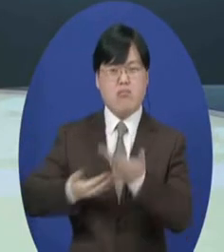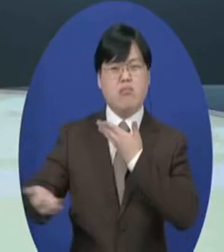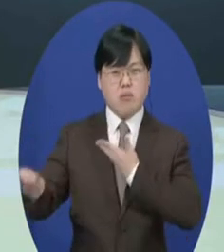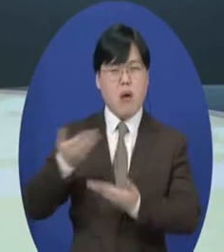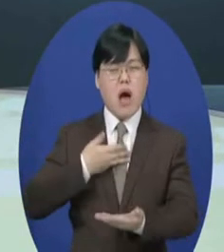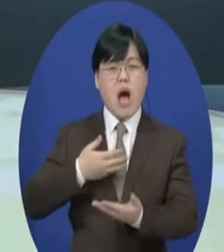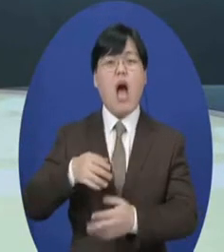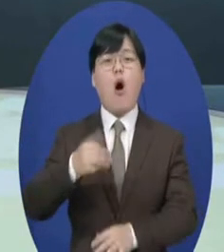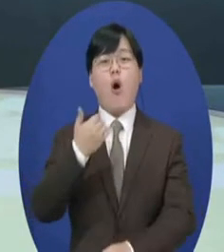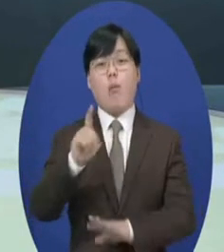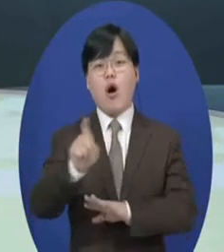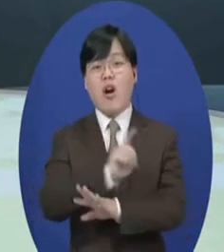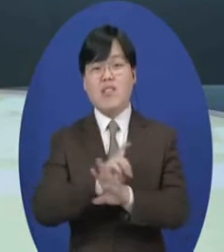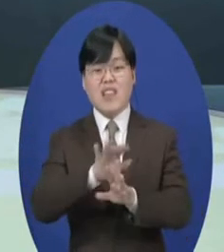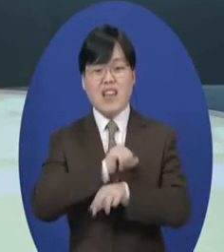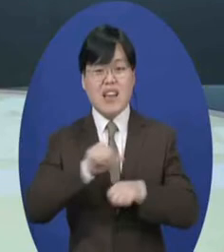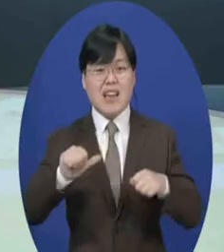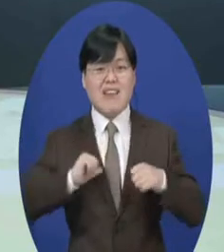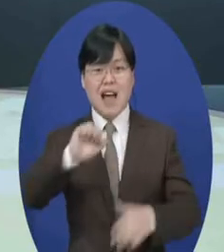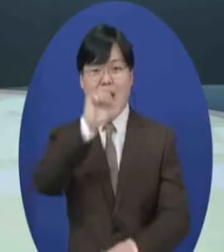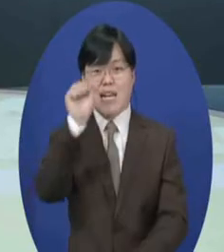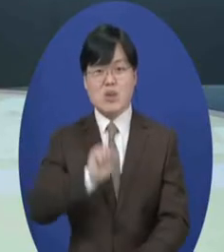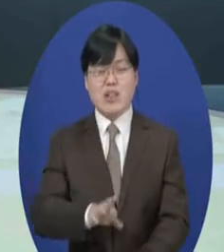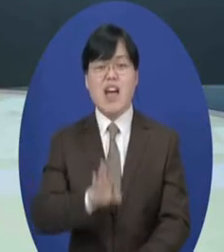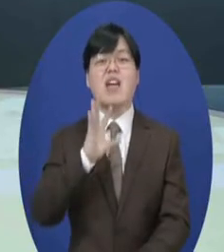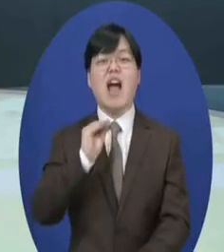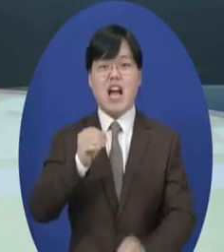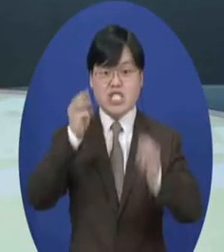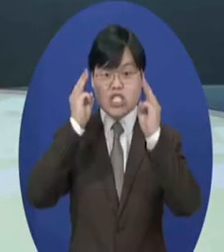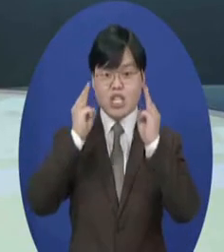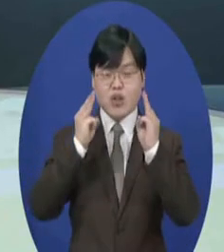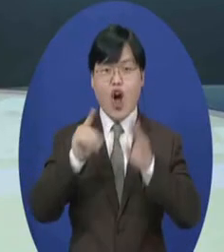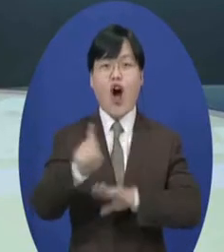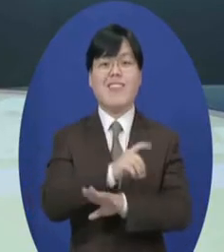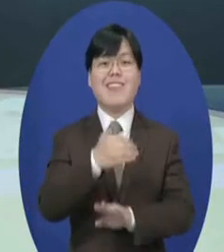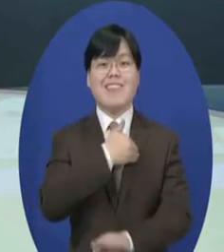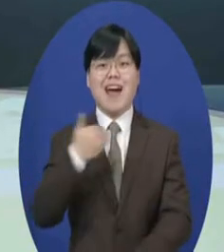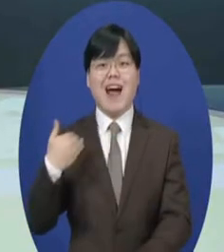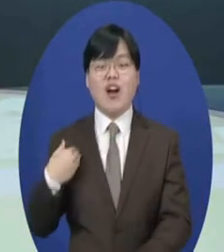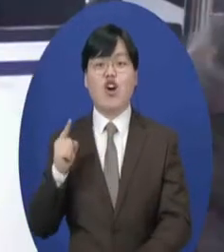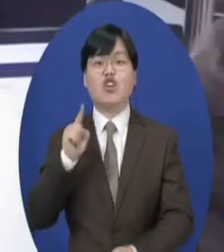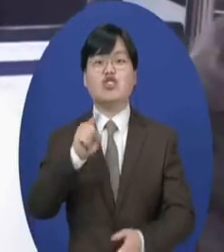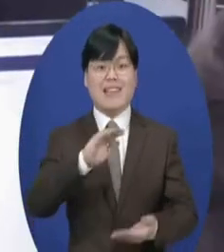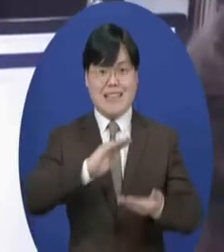байна. Нийслэлийн иргэдийн өмнө тулгамдж байгаа асуудлыг хэрхэн шийдвэрлэж байгаатай хотын дарга танилцлаа.